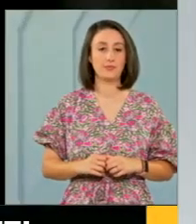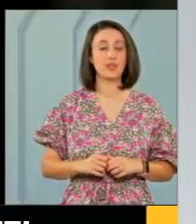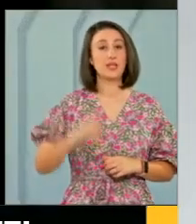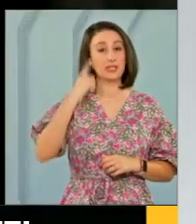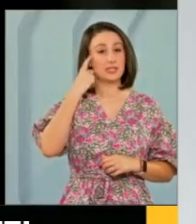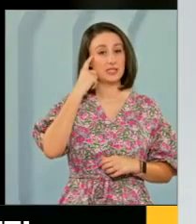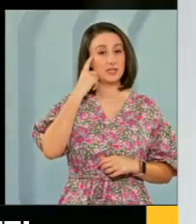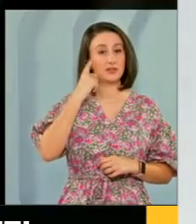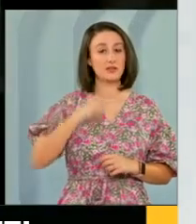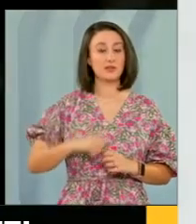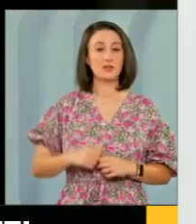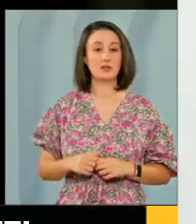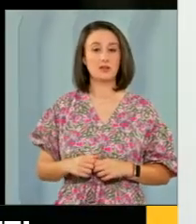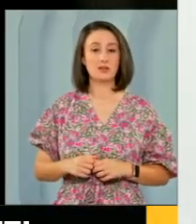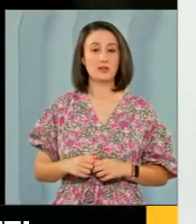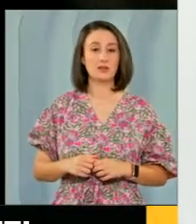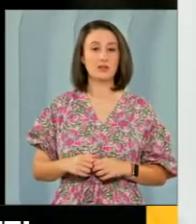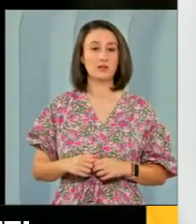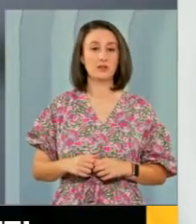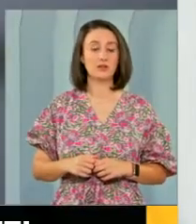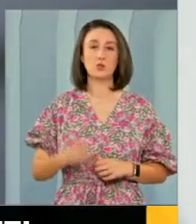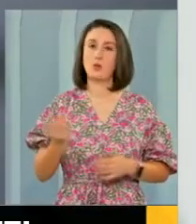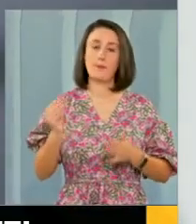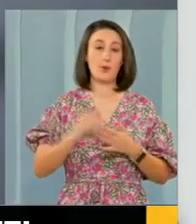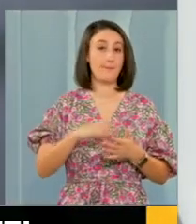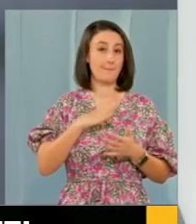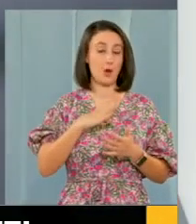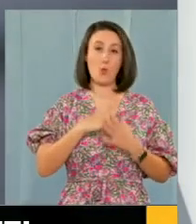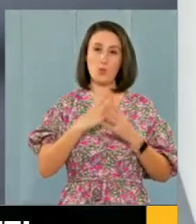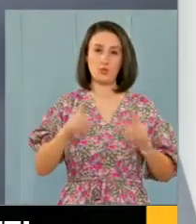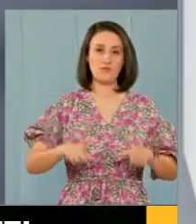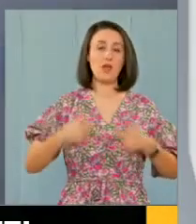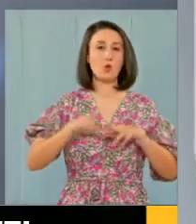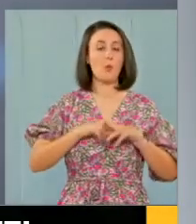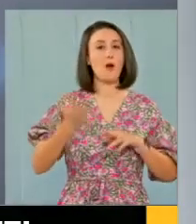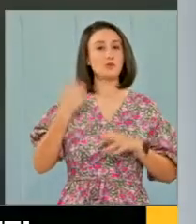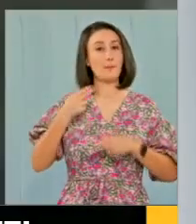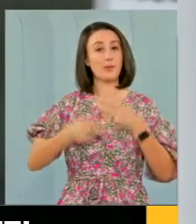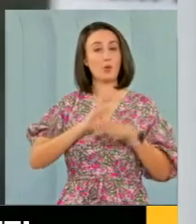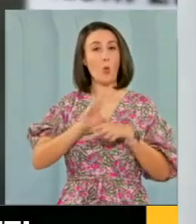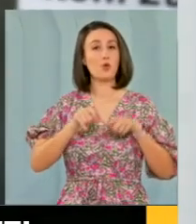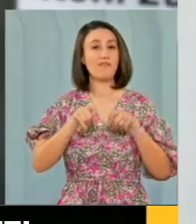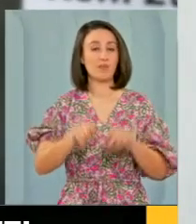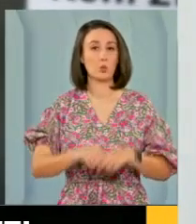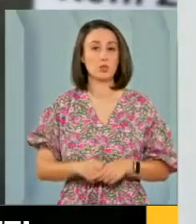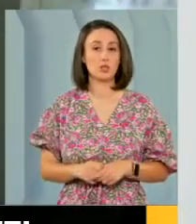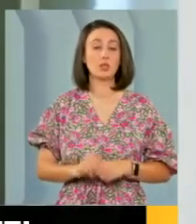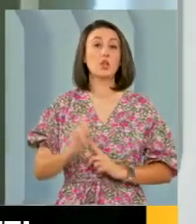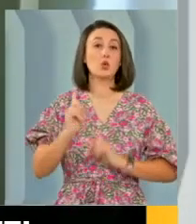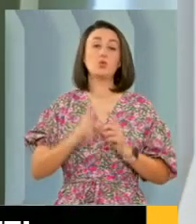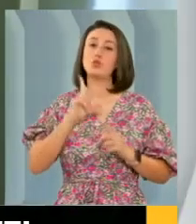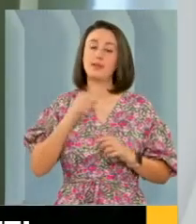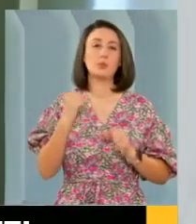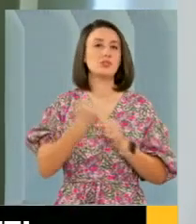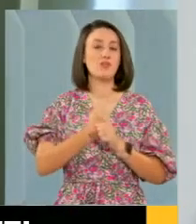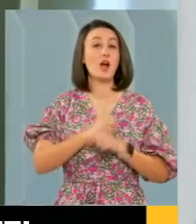că... Acest virus, până la urmă, nu ne pune în pericol atât de mult viețile pe cum a fost pandemia de coronavirus, dar totuși ce ar trebui să